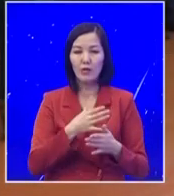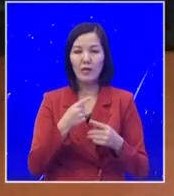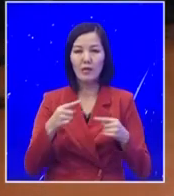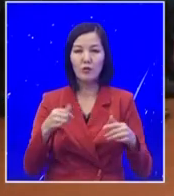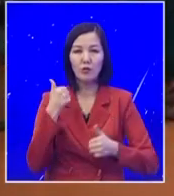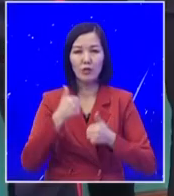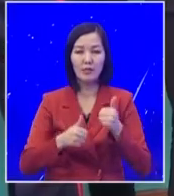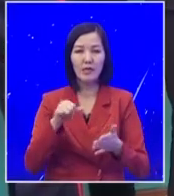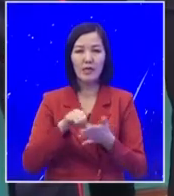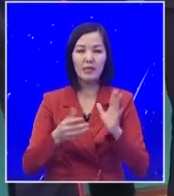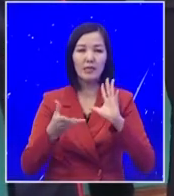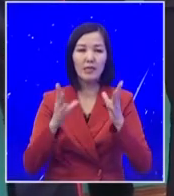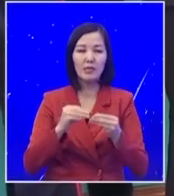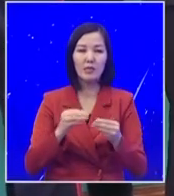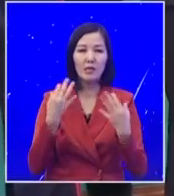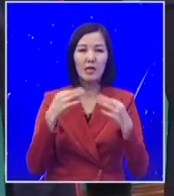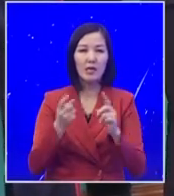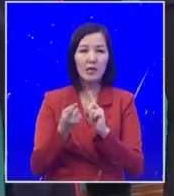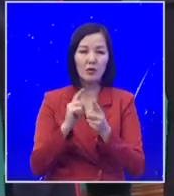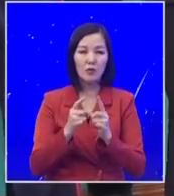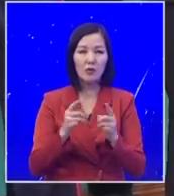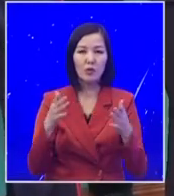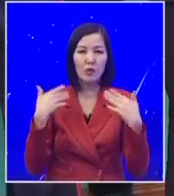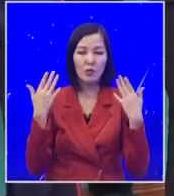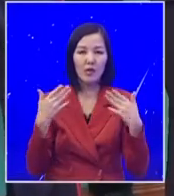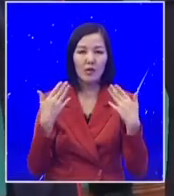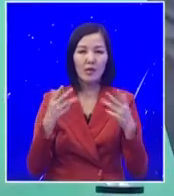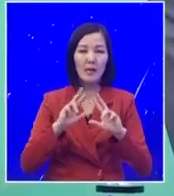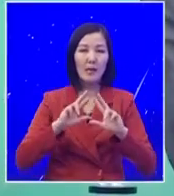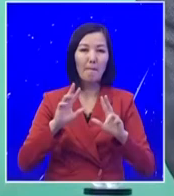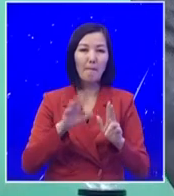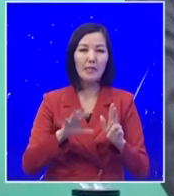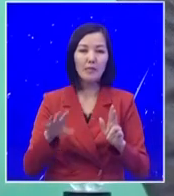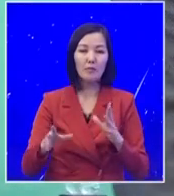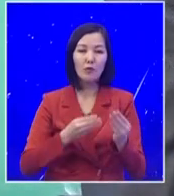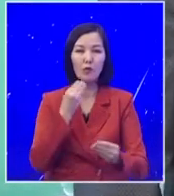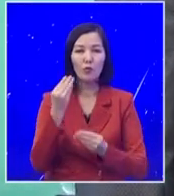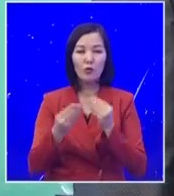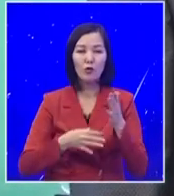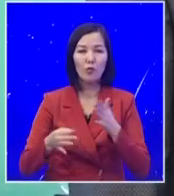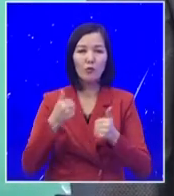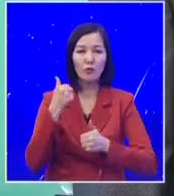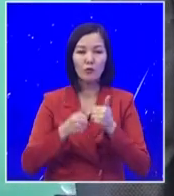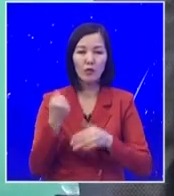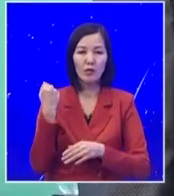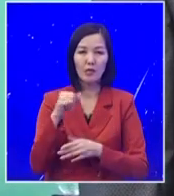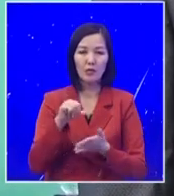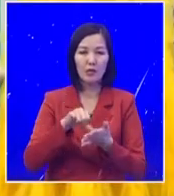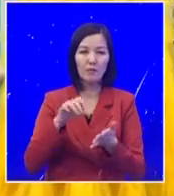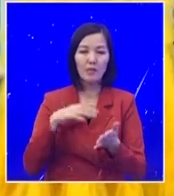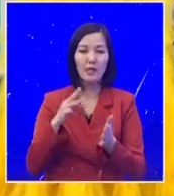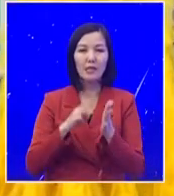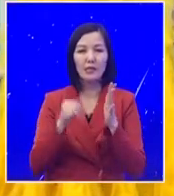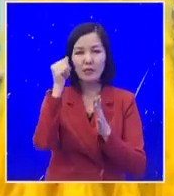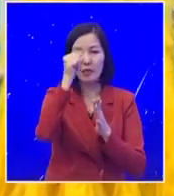жарыстарға қатысты. Нәтижесінде еркін күрес, жеңіл атлетика және баскетболдан ұйымдастырылған облыстық турнирлерде жүлдегер болды. Ол 80-ші